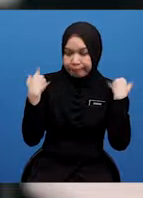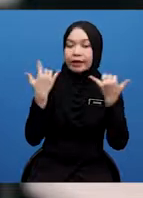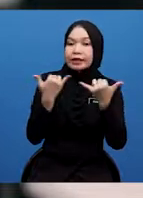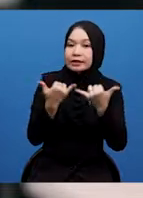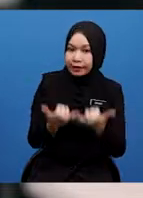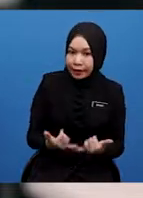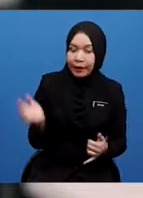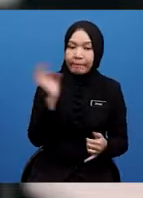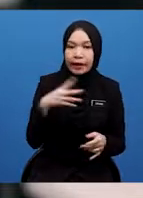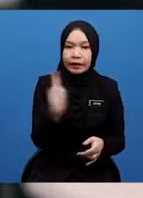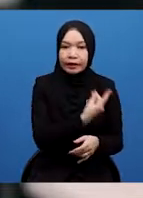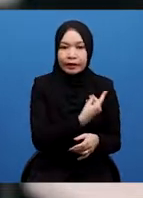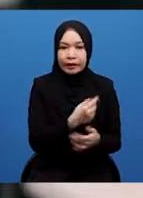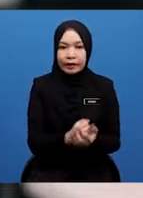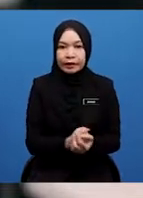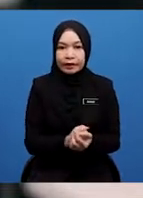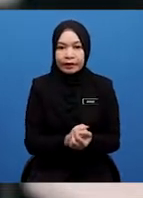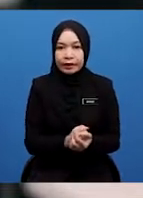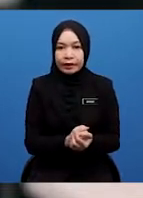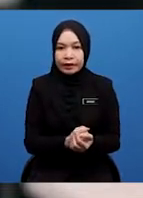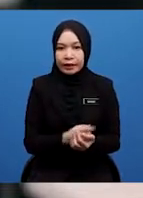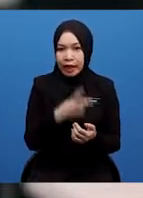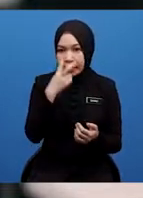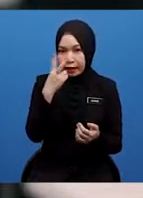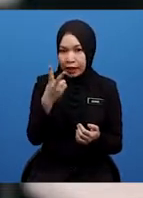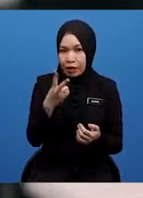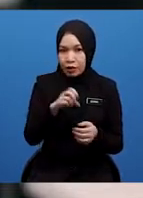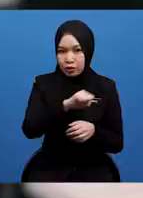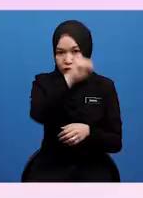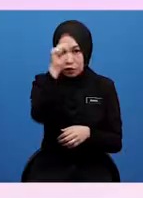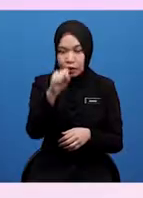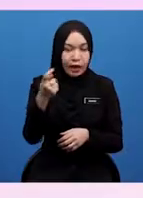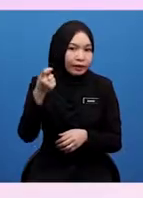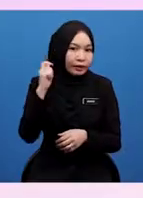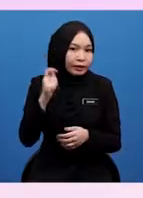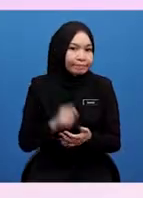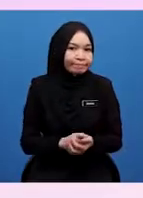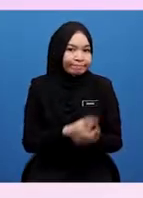Sekarang, mari kita kembali mengkaji soalan yang telah disediakan tadi.